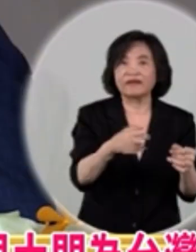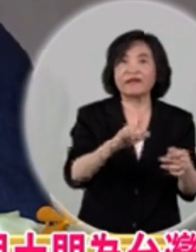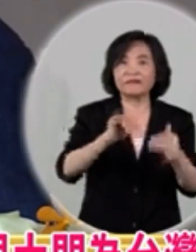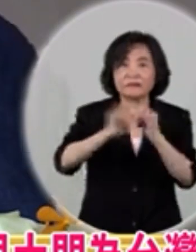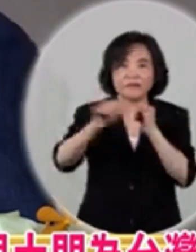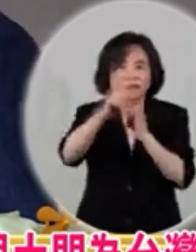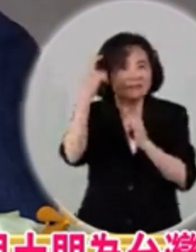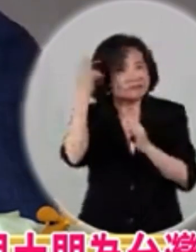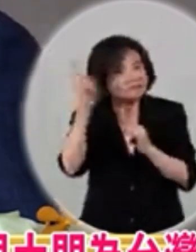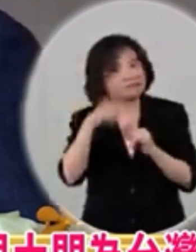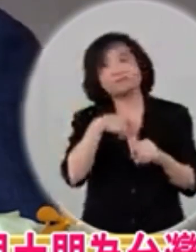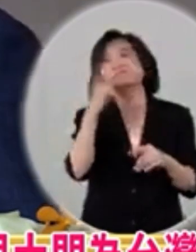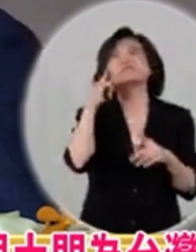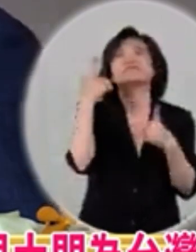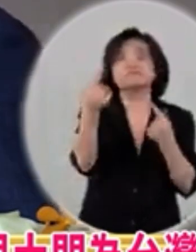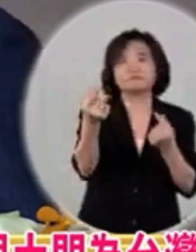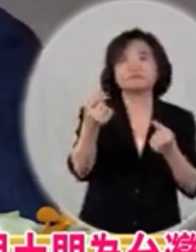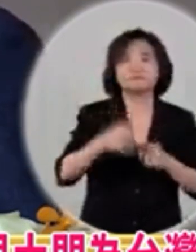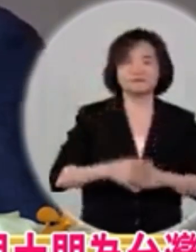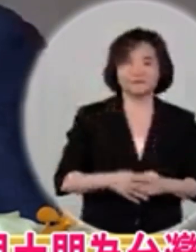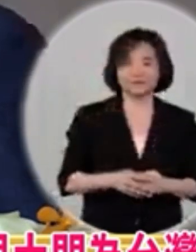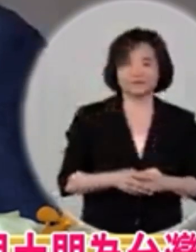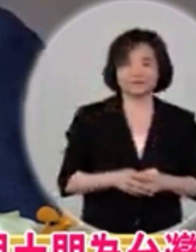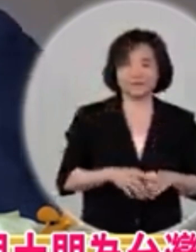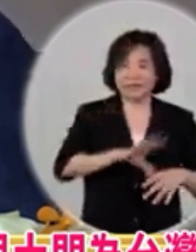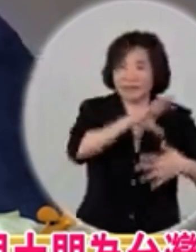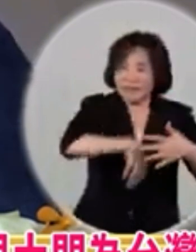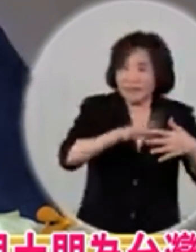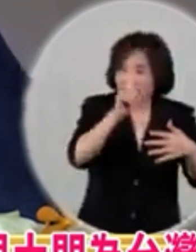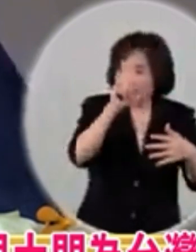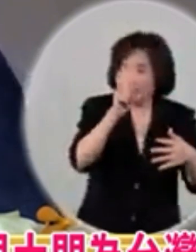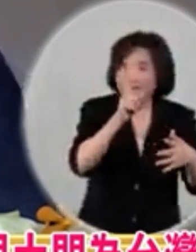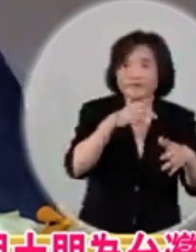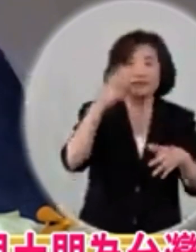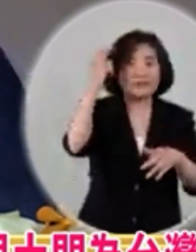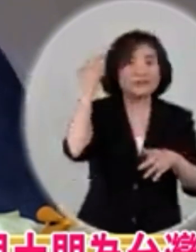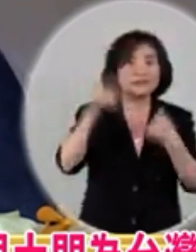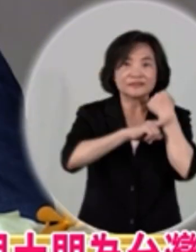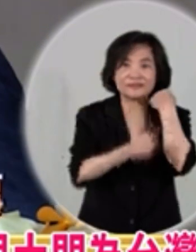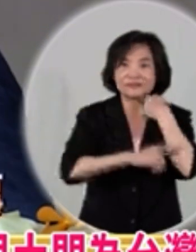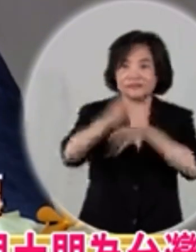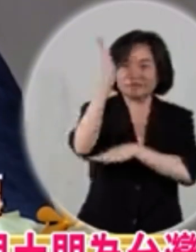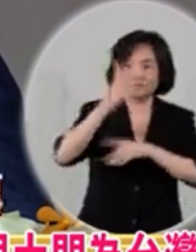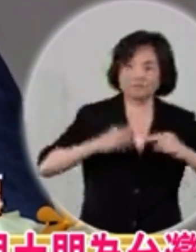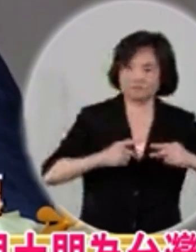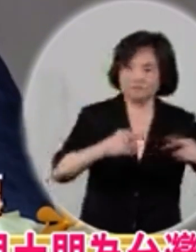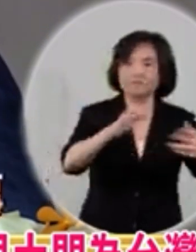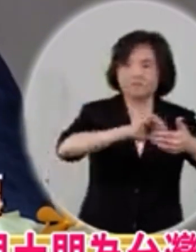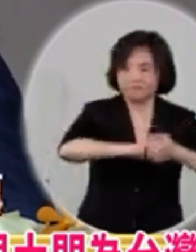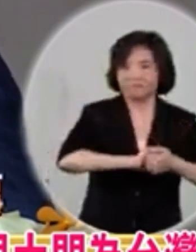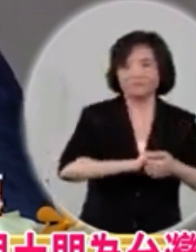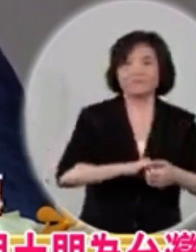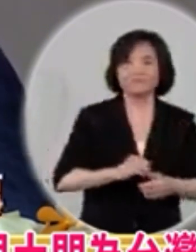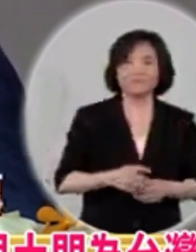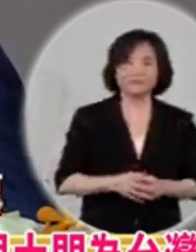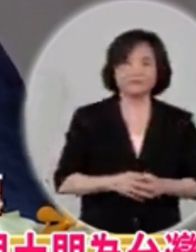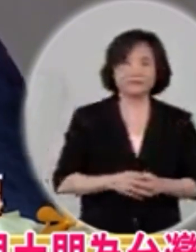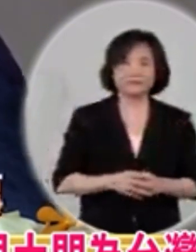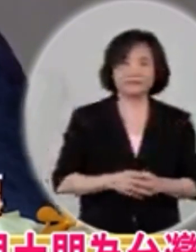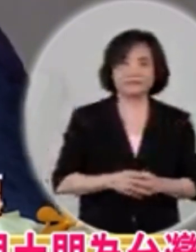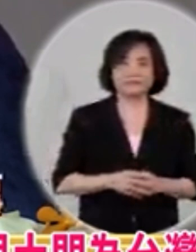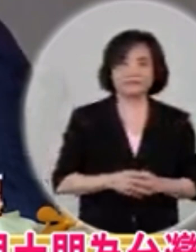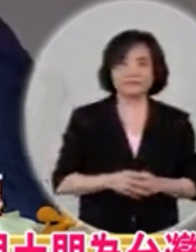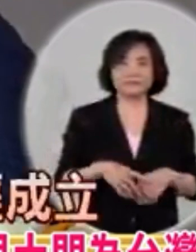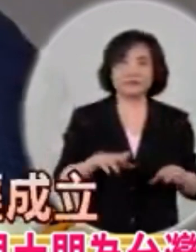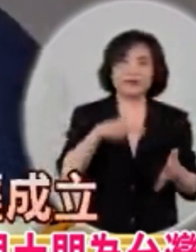状态。其中，宪政体制的改革就是一个必须要面对的事情。